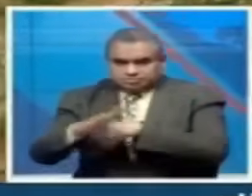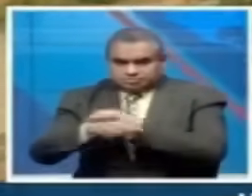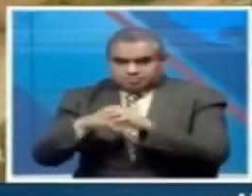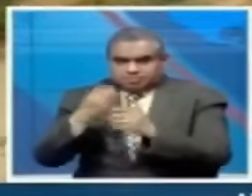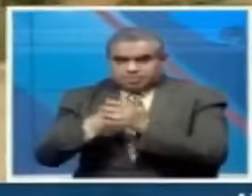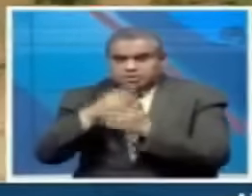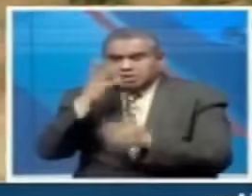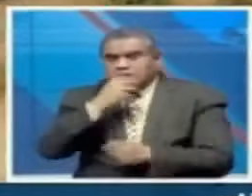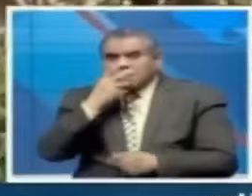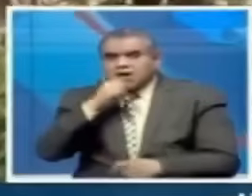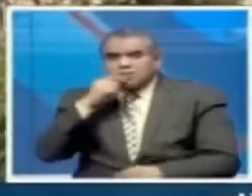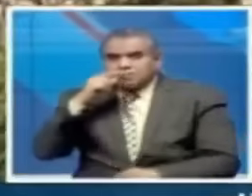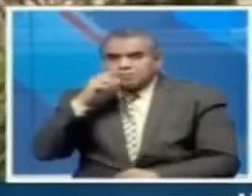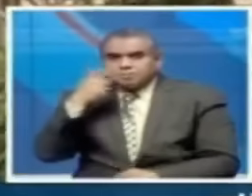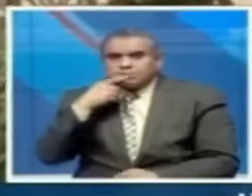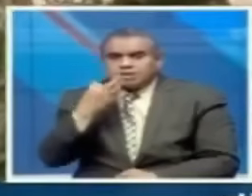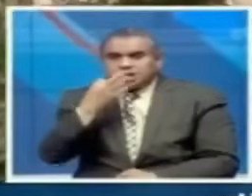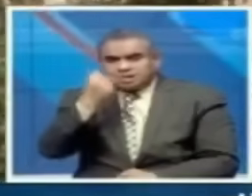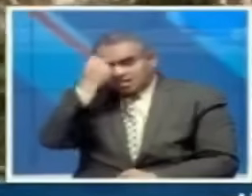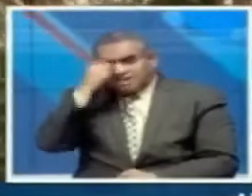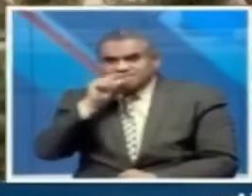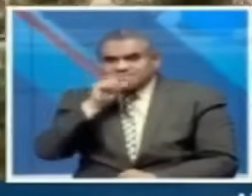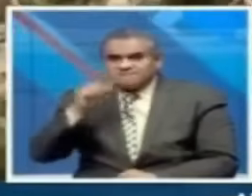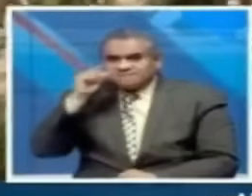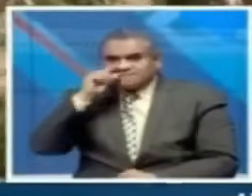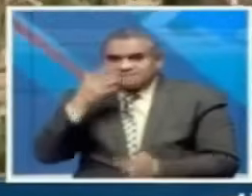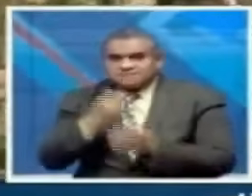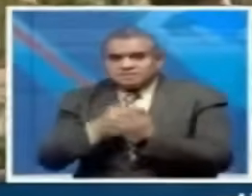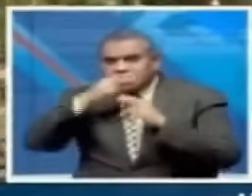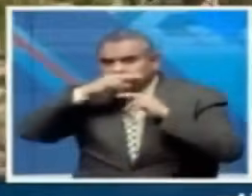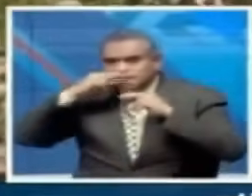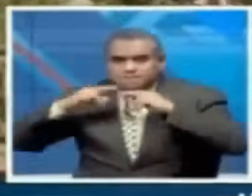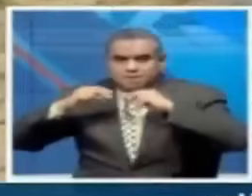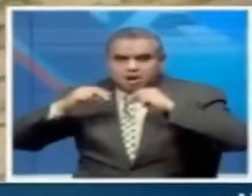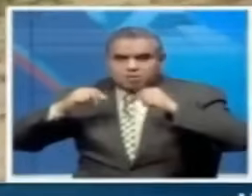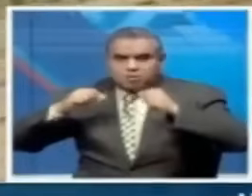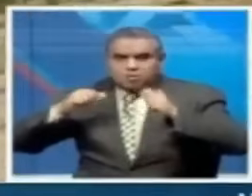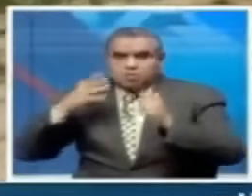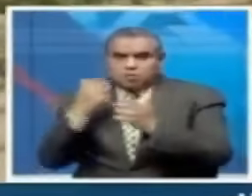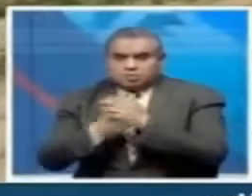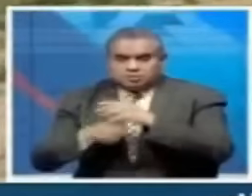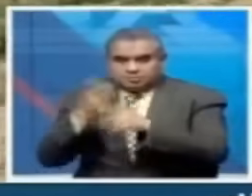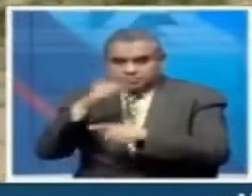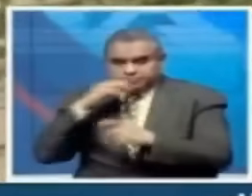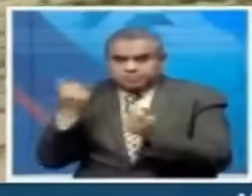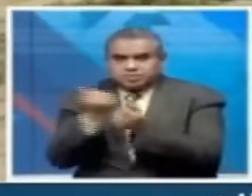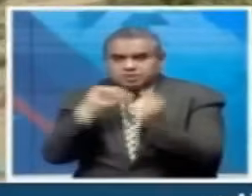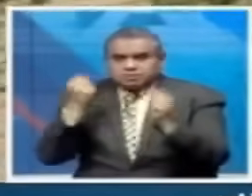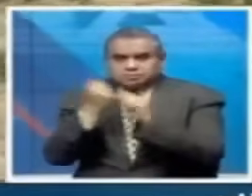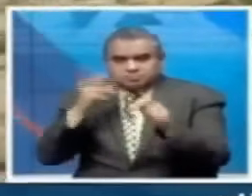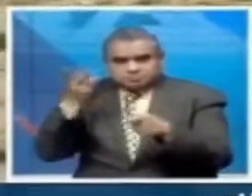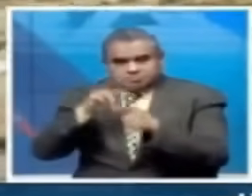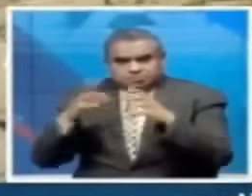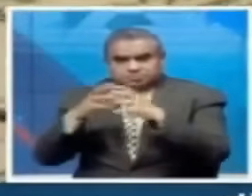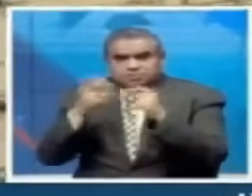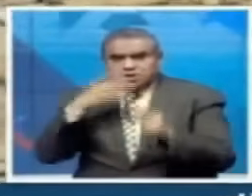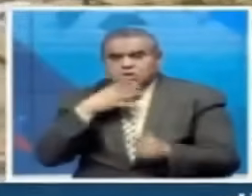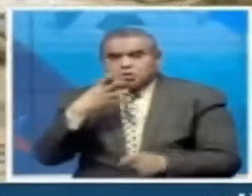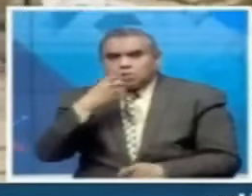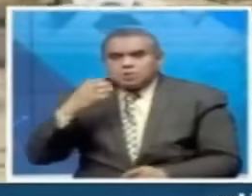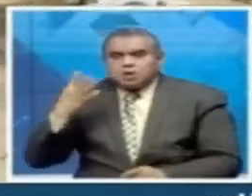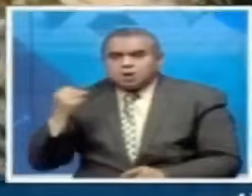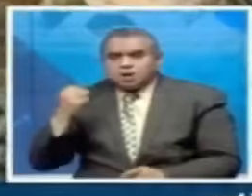الهيدرو المخدر، وثلاثة أفدنة لنبات البنجو المخدر. حرق وتدمير 44 طن